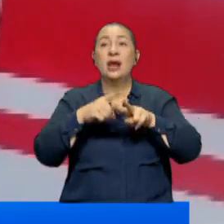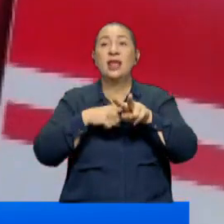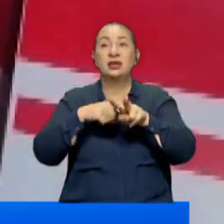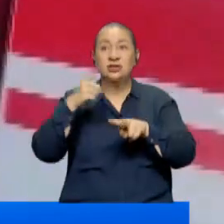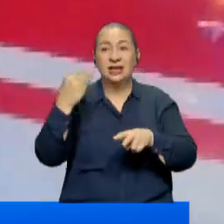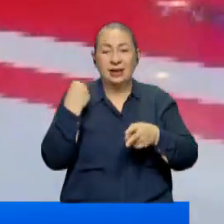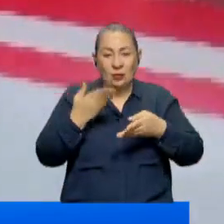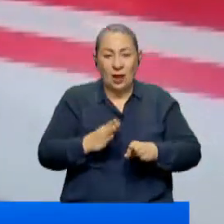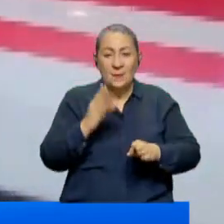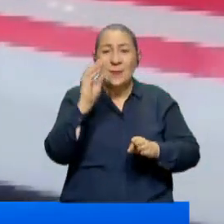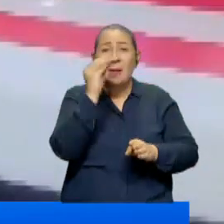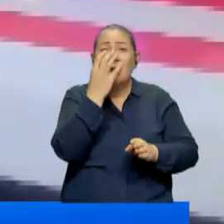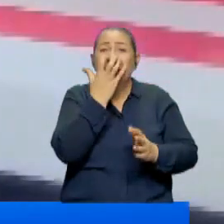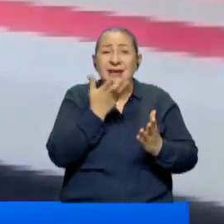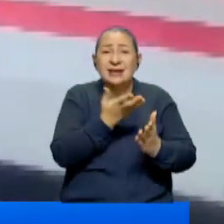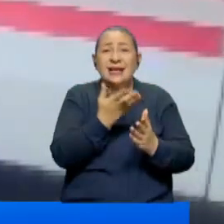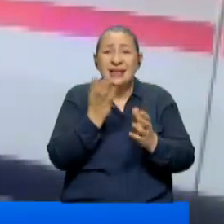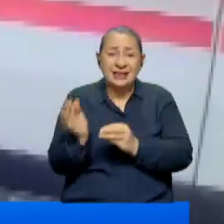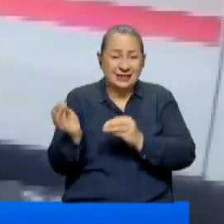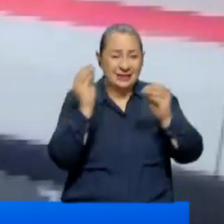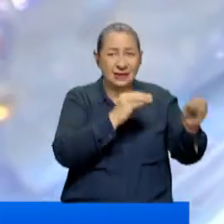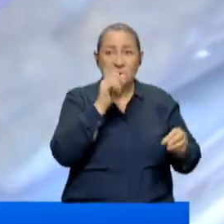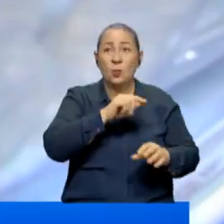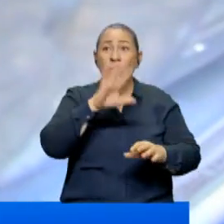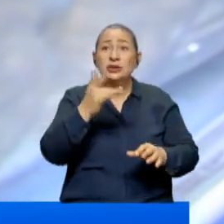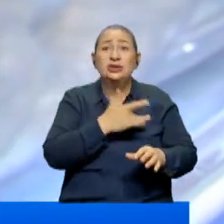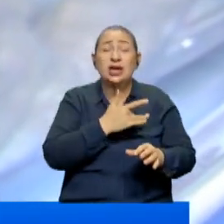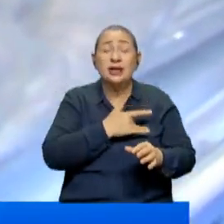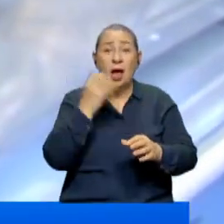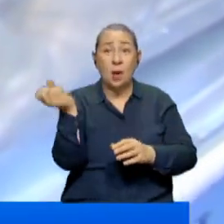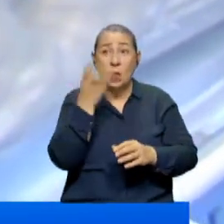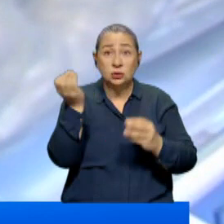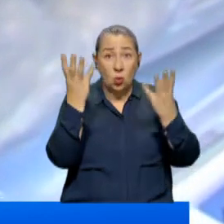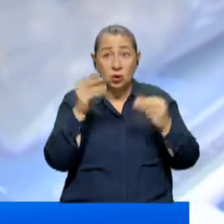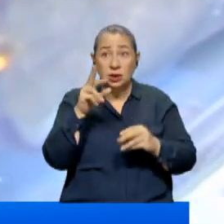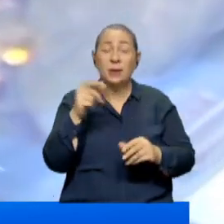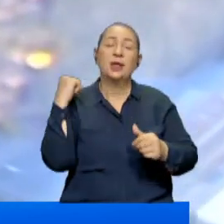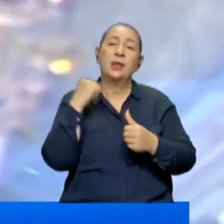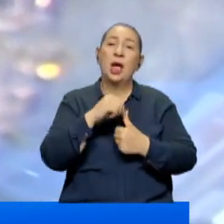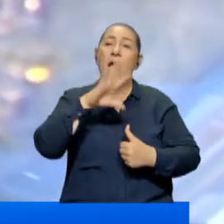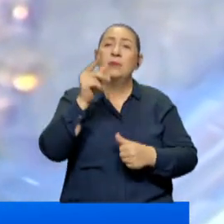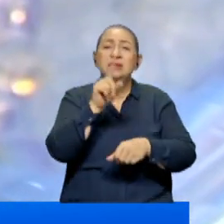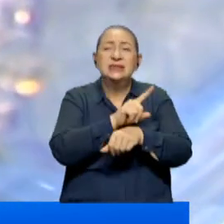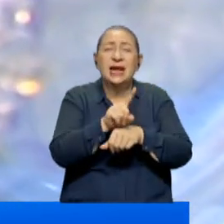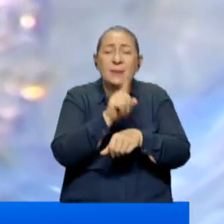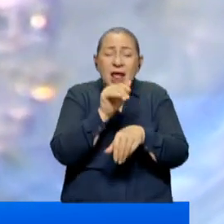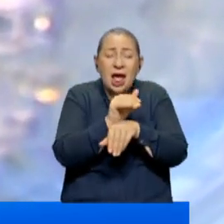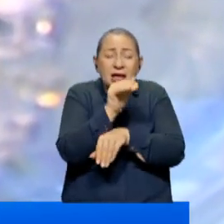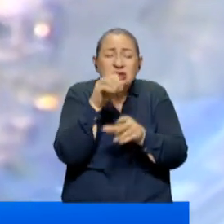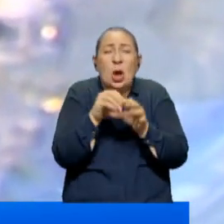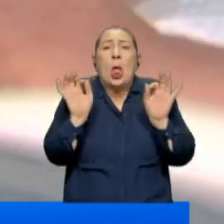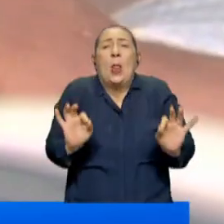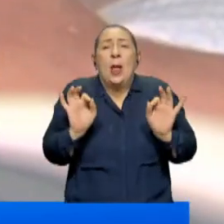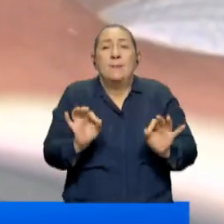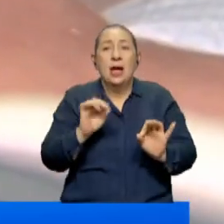Yandırıcı yeni doğan entübe bir bebeğin naklini yapıyordu. Bütün can taşıyan ambulanslarda olduğu gibi yine her bir saniye bir hayat için